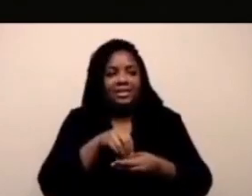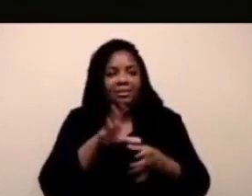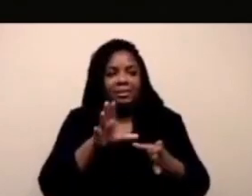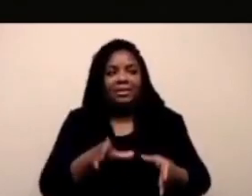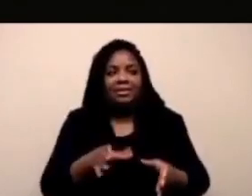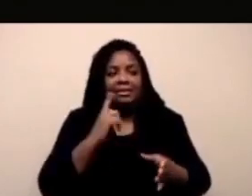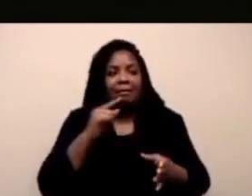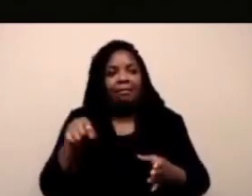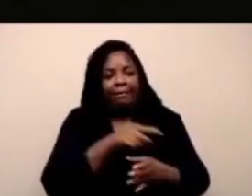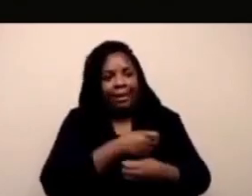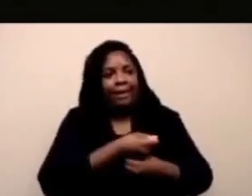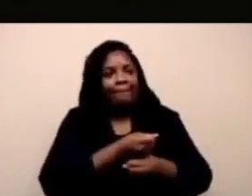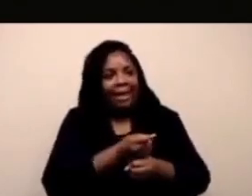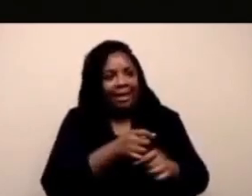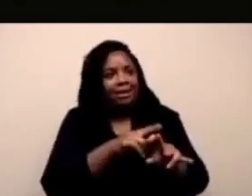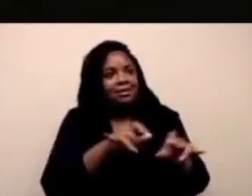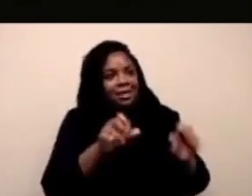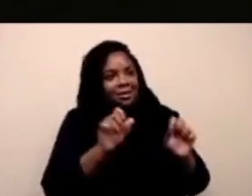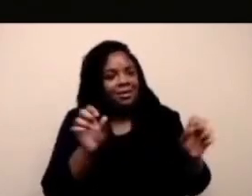次に